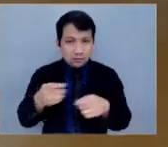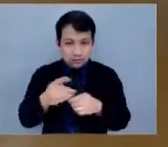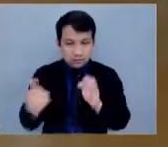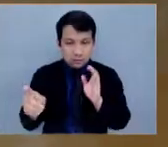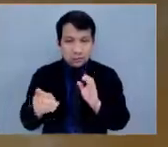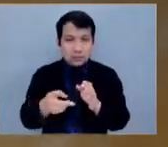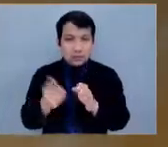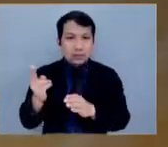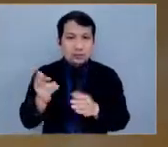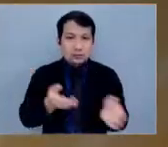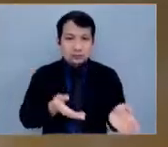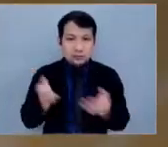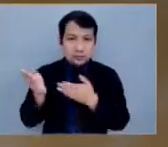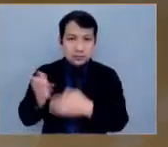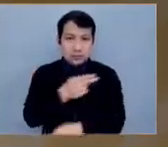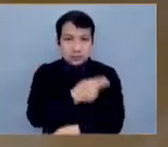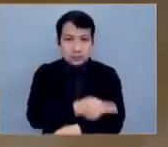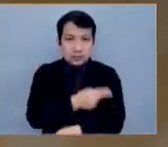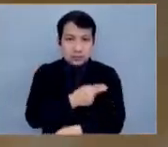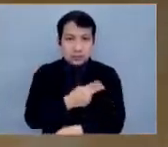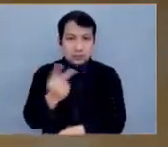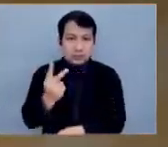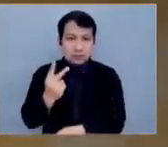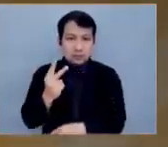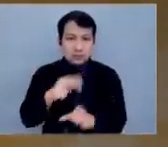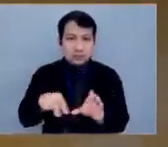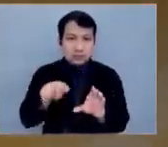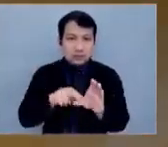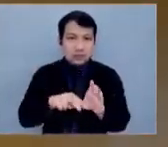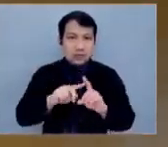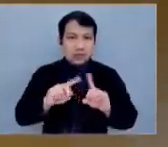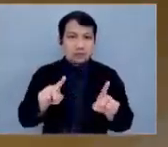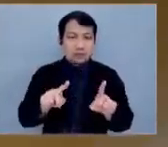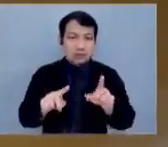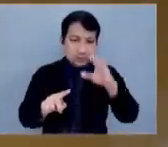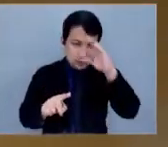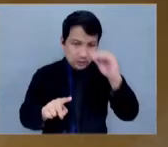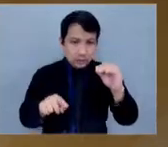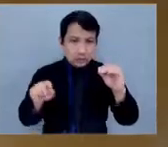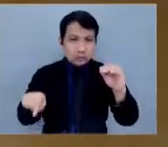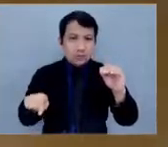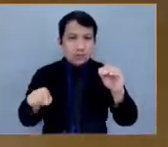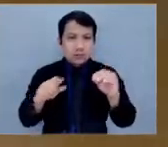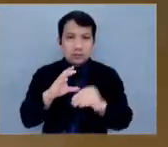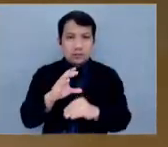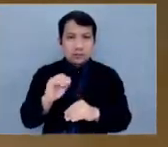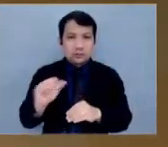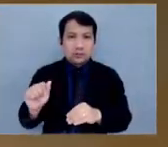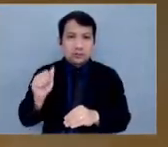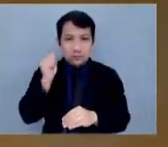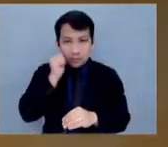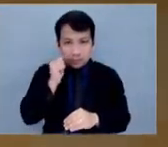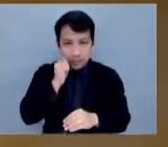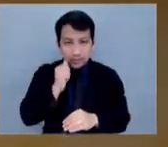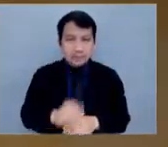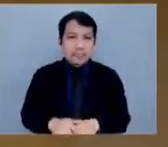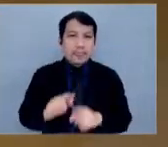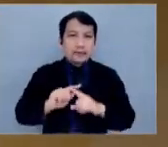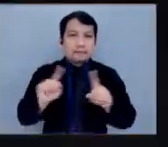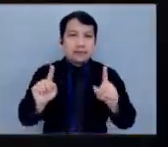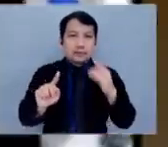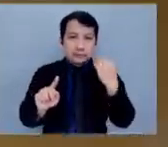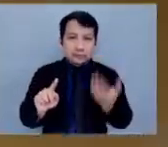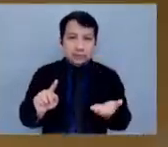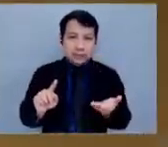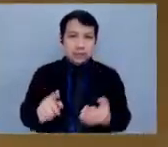Agad isinugod sa ospital ang dalawang sakay ng chopper, isang pilotong lalaki at co-pilot niyang babae. Pero binawian din sila ng